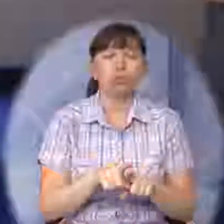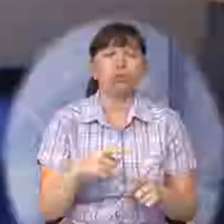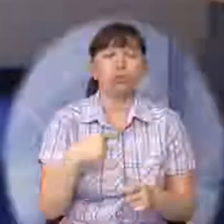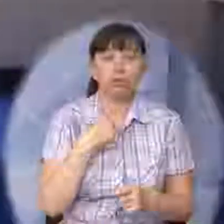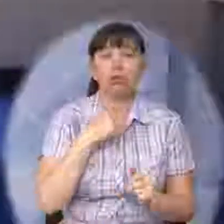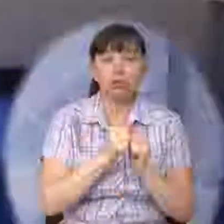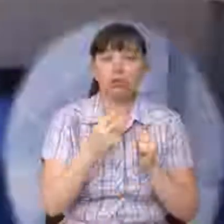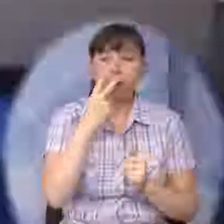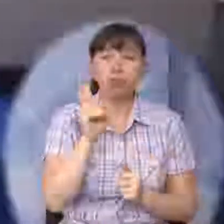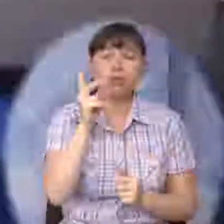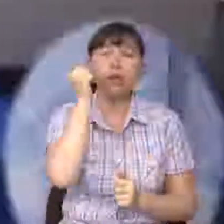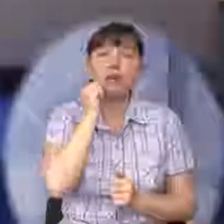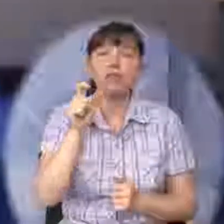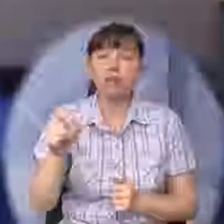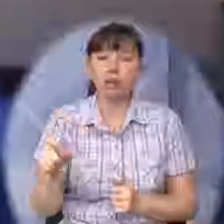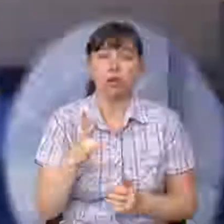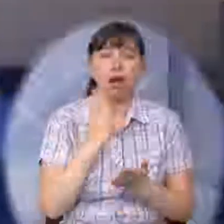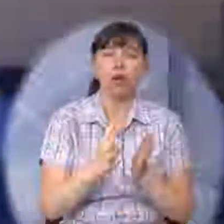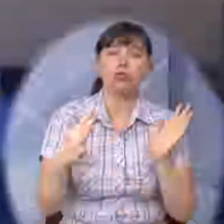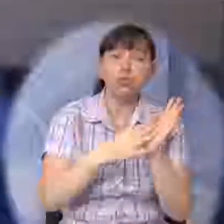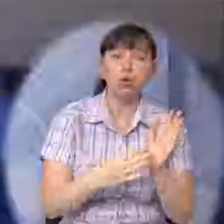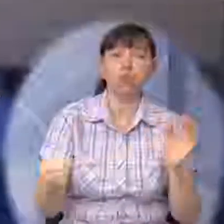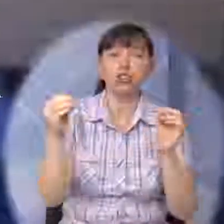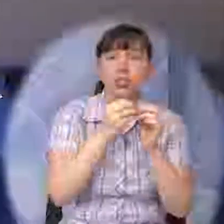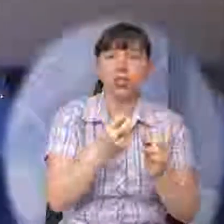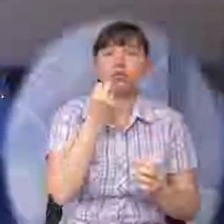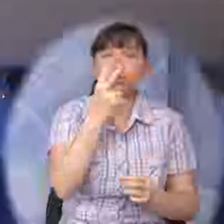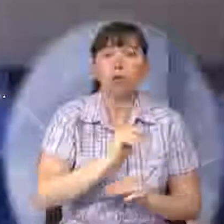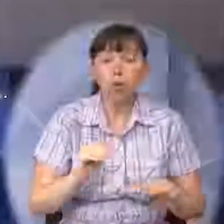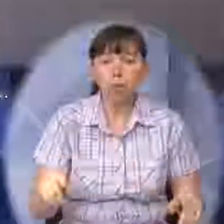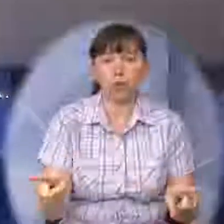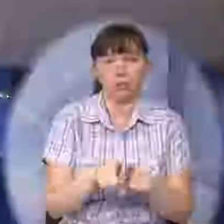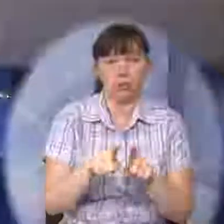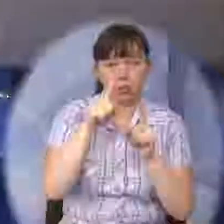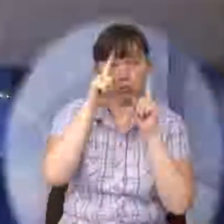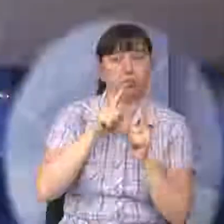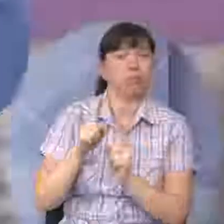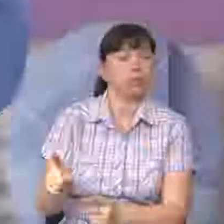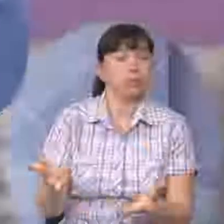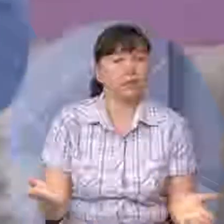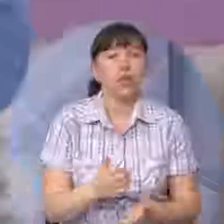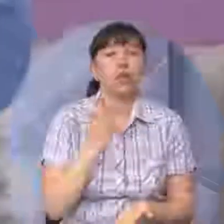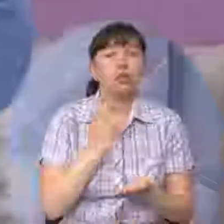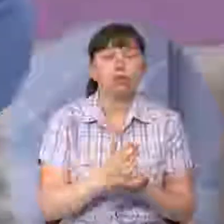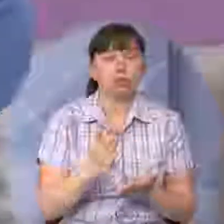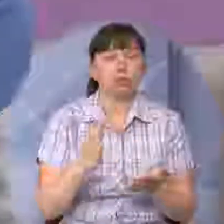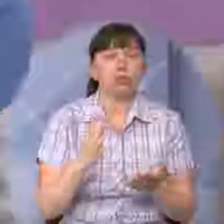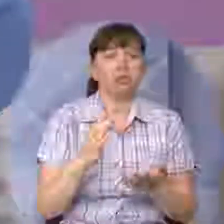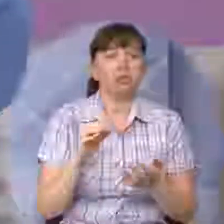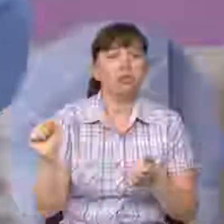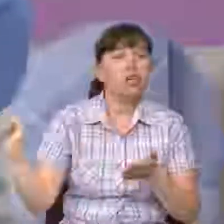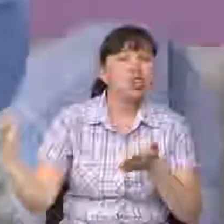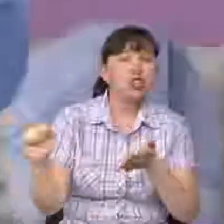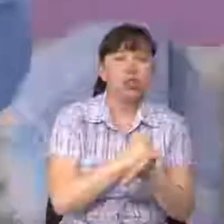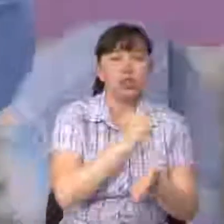am văzut foarte des vârstnici care au și 9, și 10, și 12 copii. Și pur și simplu sunt șterși